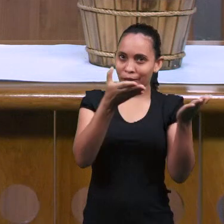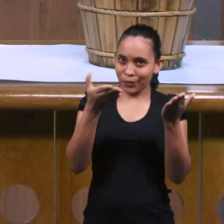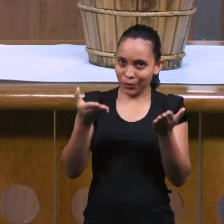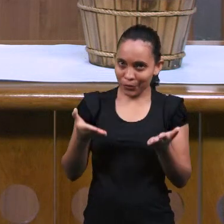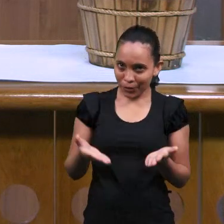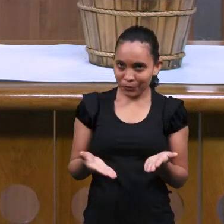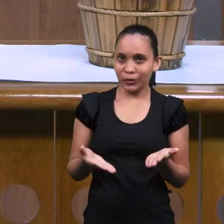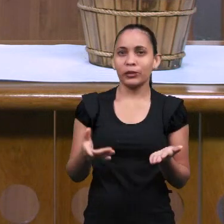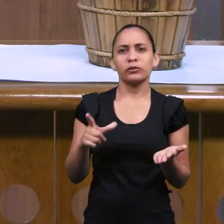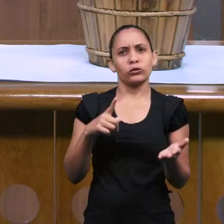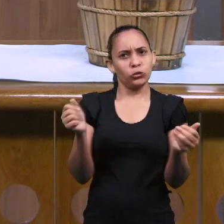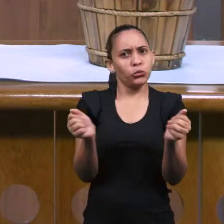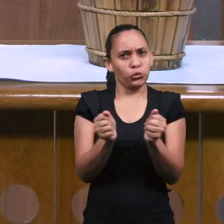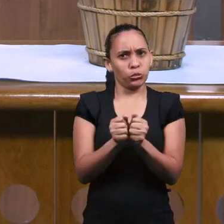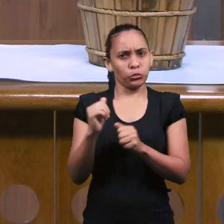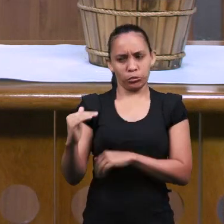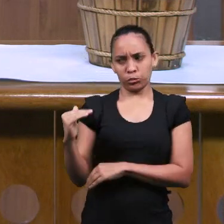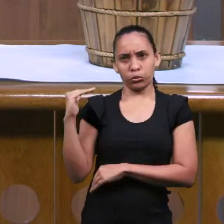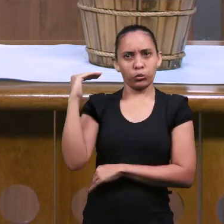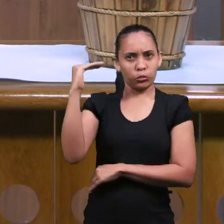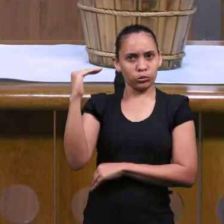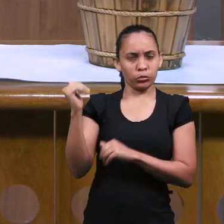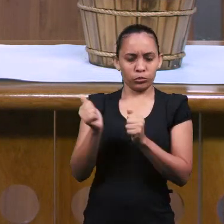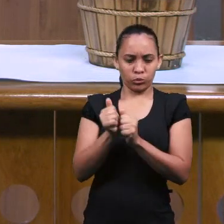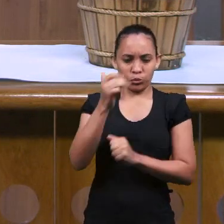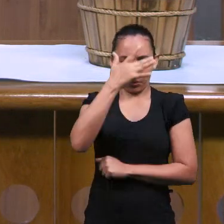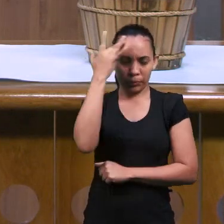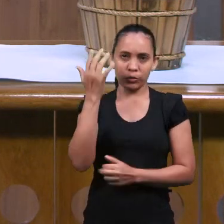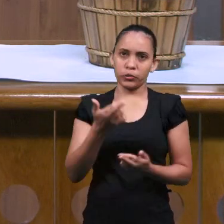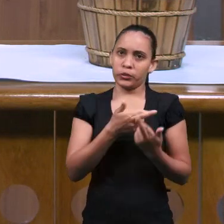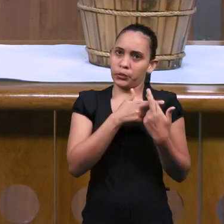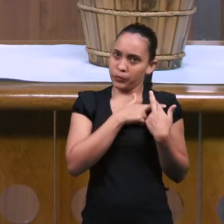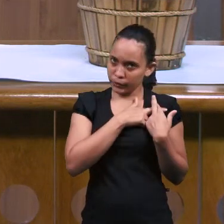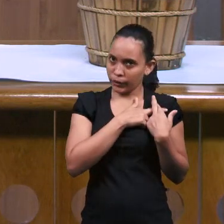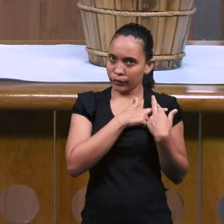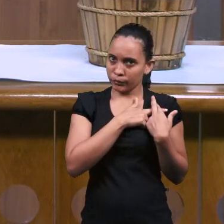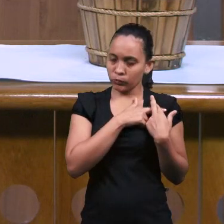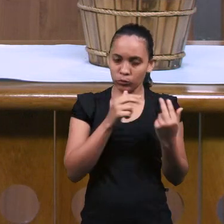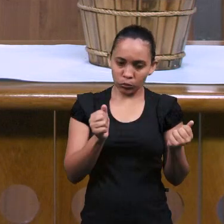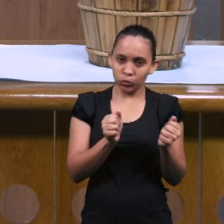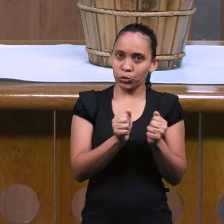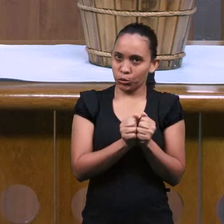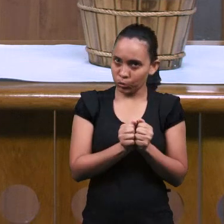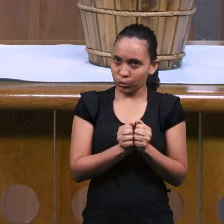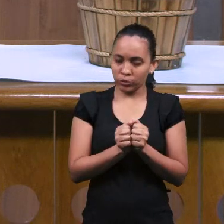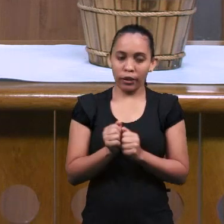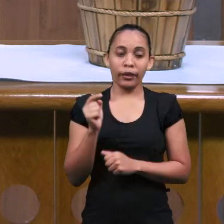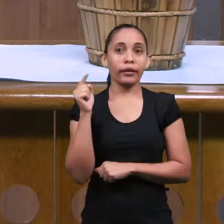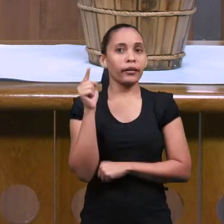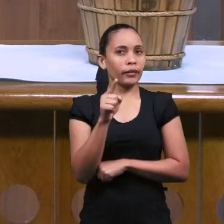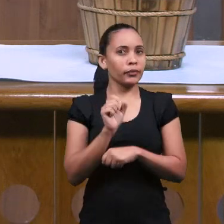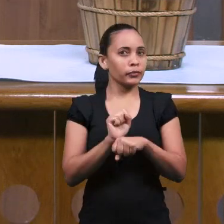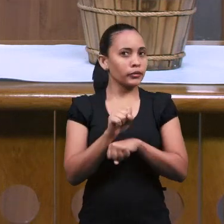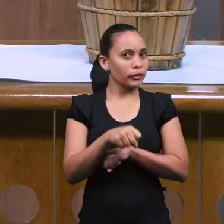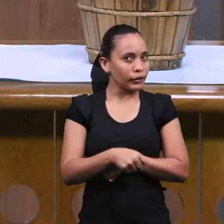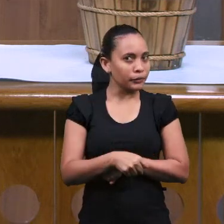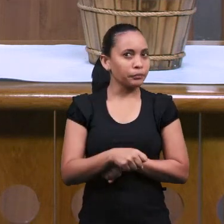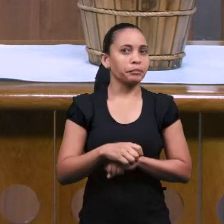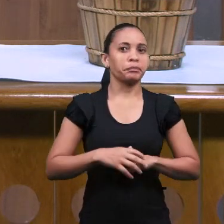réservé pour lui. Naturellement, il va venir avec un adulte, ses parents responsables.